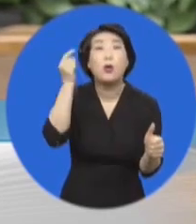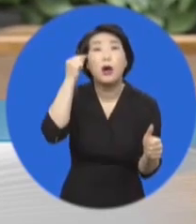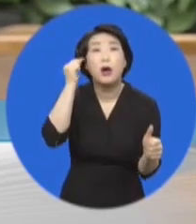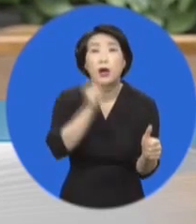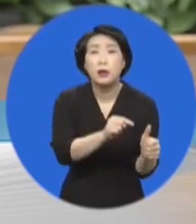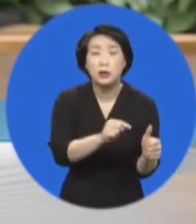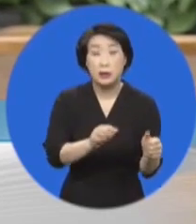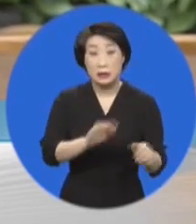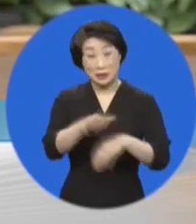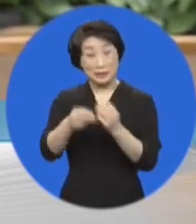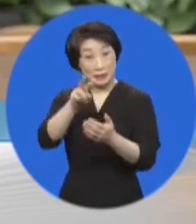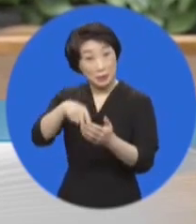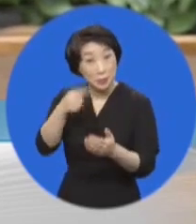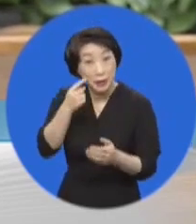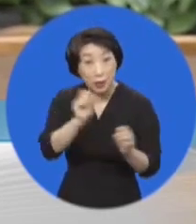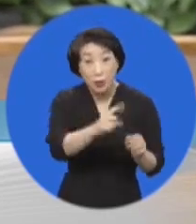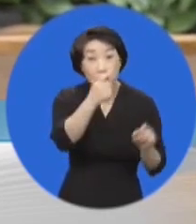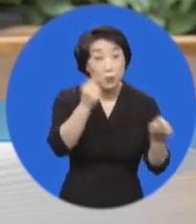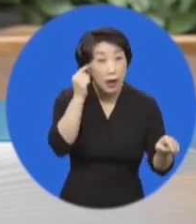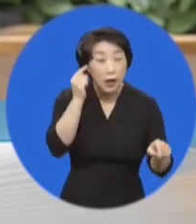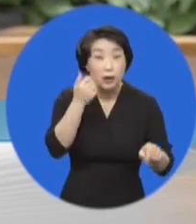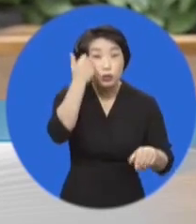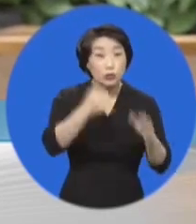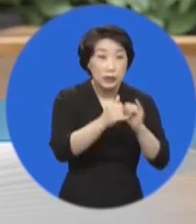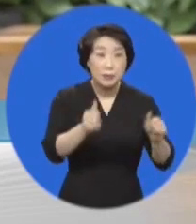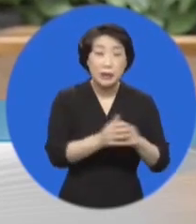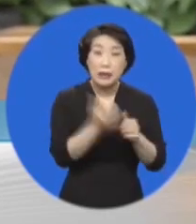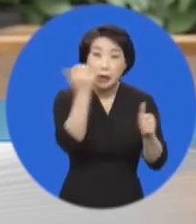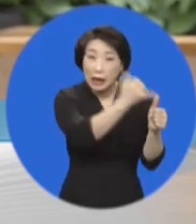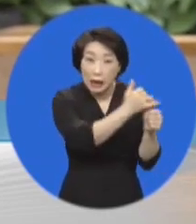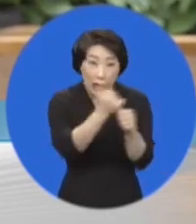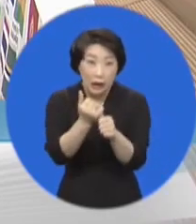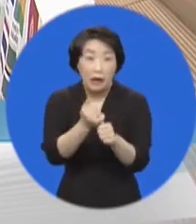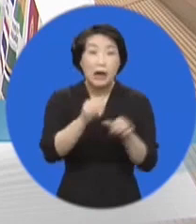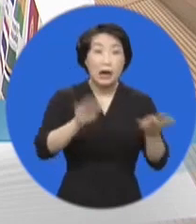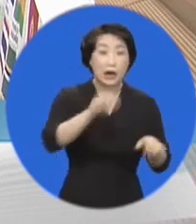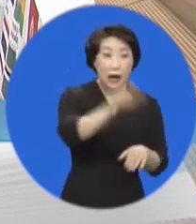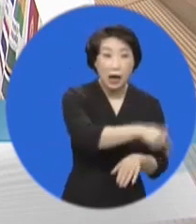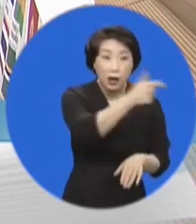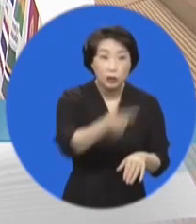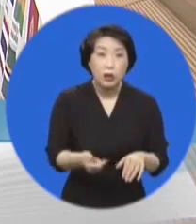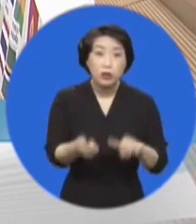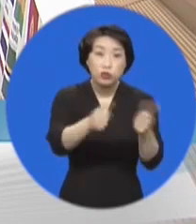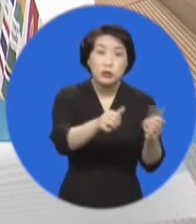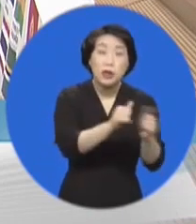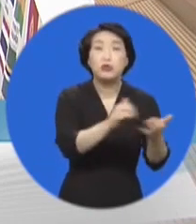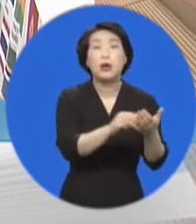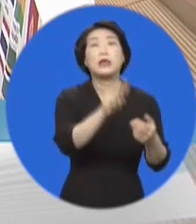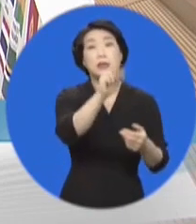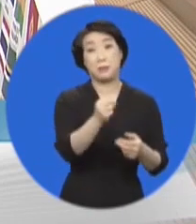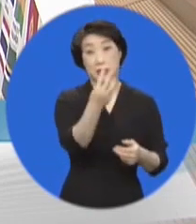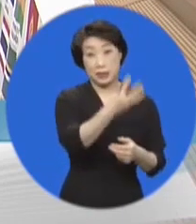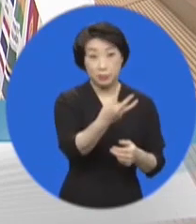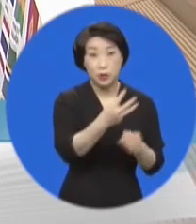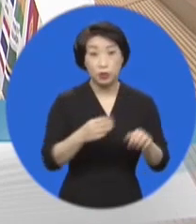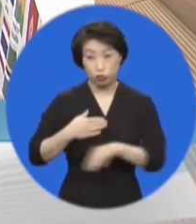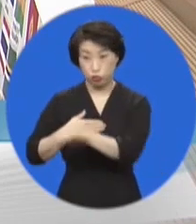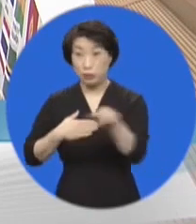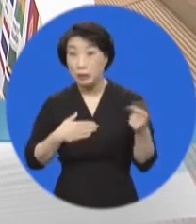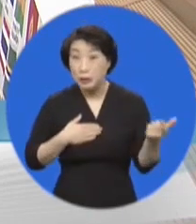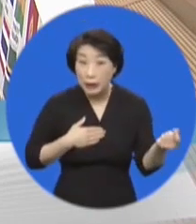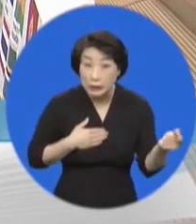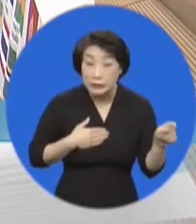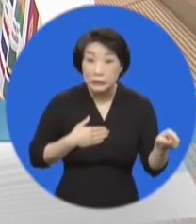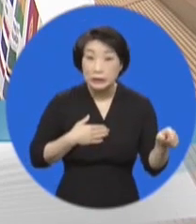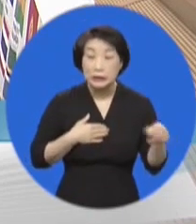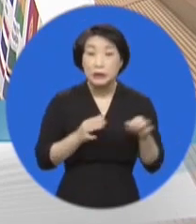죽였는가 한번 읽어봐. 저희 중에 어떤 이들이 간음하다가 하루에 2만 3천 명이 죽었나니 우리는 저희와 같이